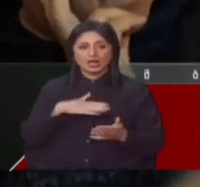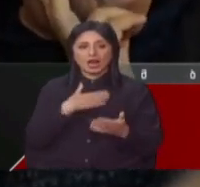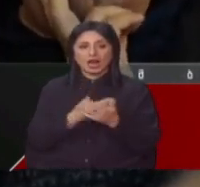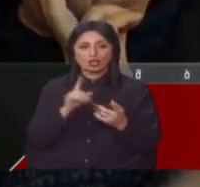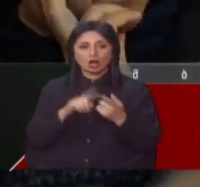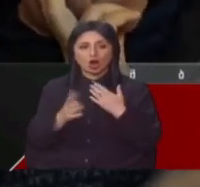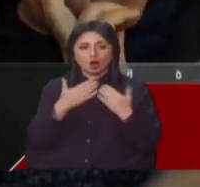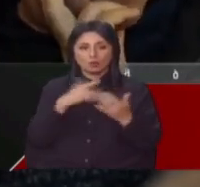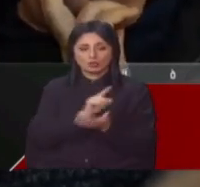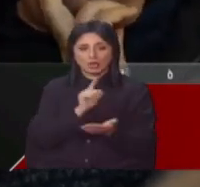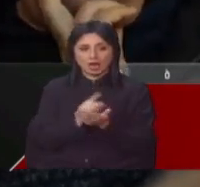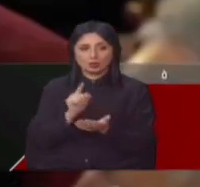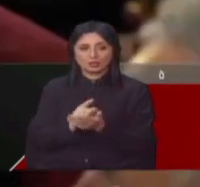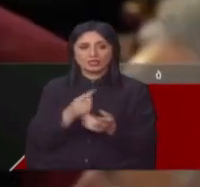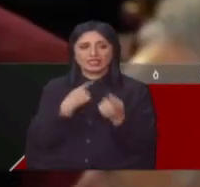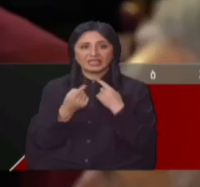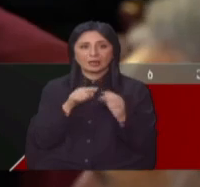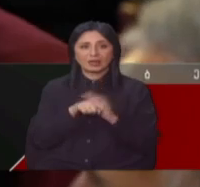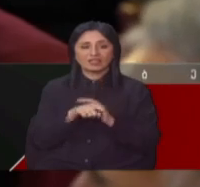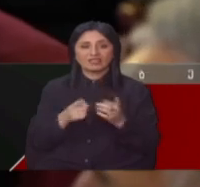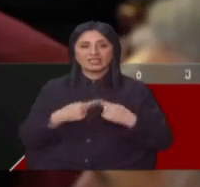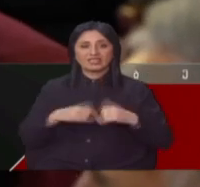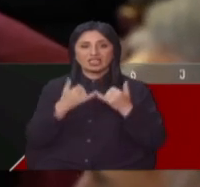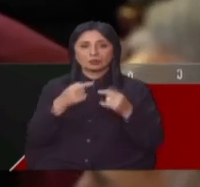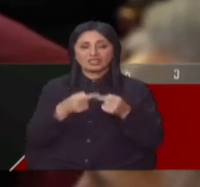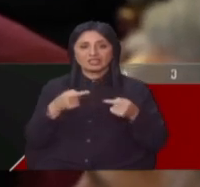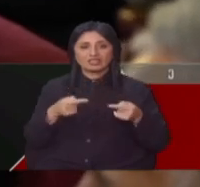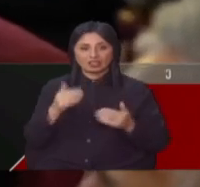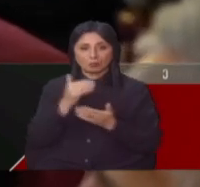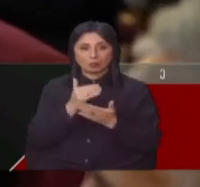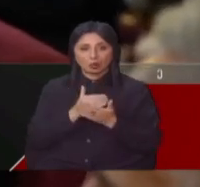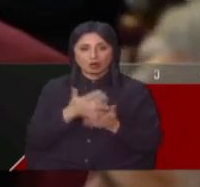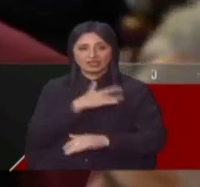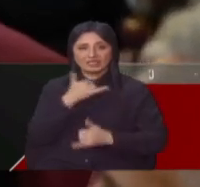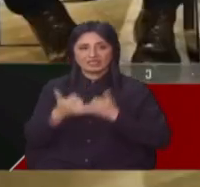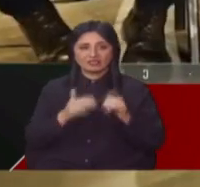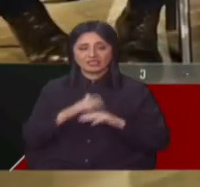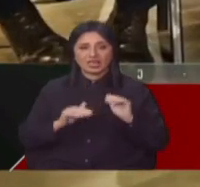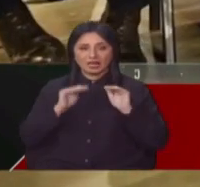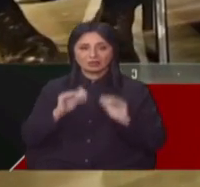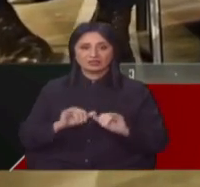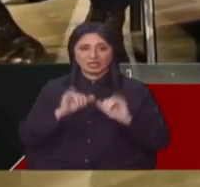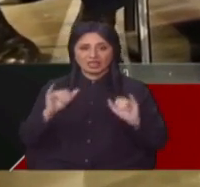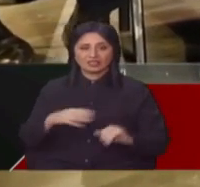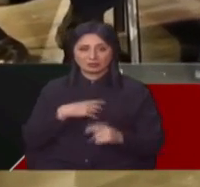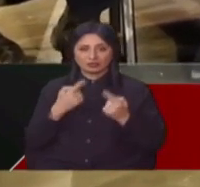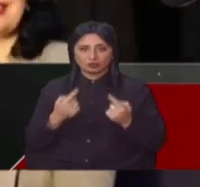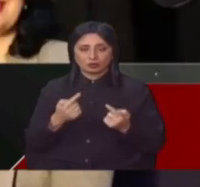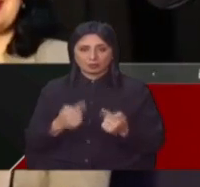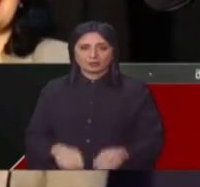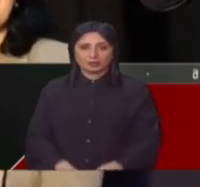აქტიური კომუნიკაციის აუცილებლობაზე, ელაპარაკეს დევნილი საზოგადოებისთვის სხვადასხვა პროგრამასა და სერვისებზე ხელმისაწვდომობის გაზრდის მნიშვნელობაზე.